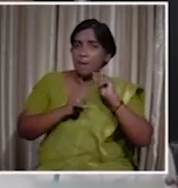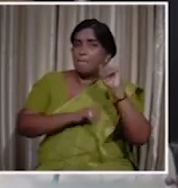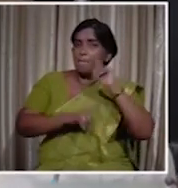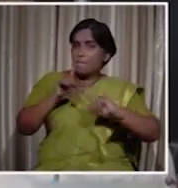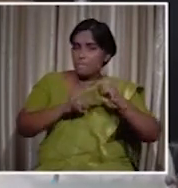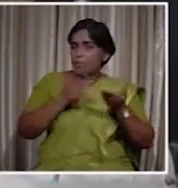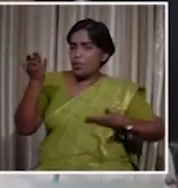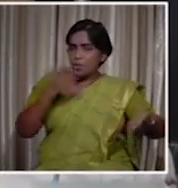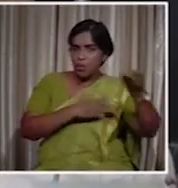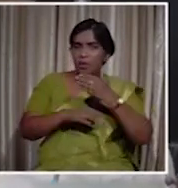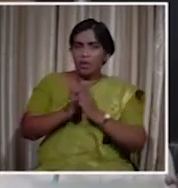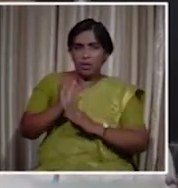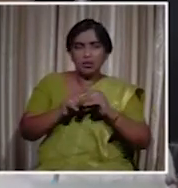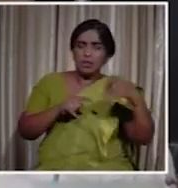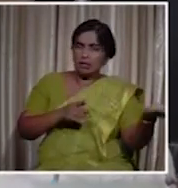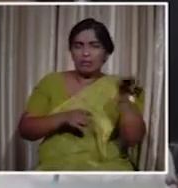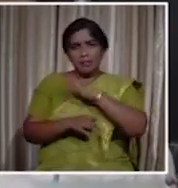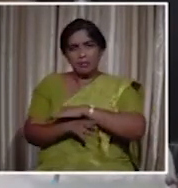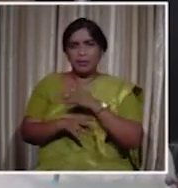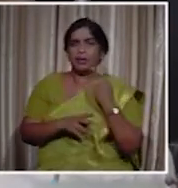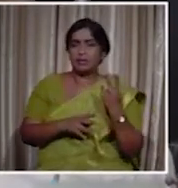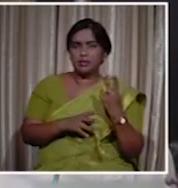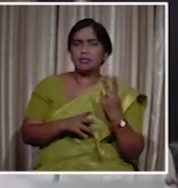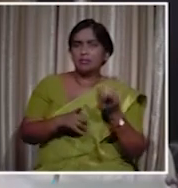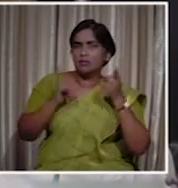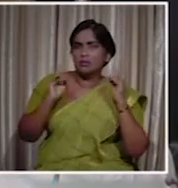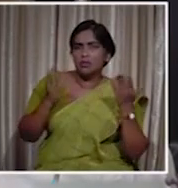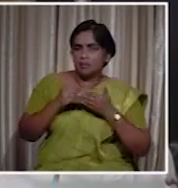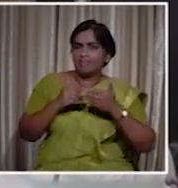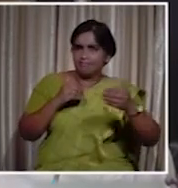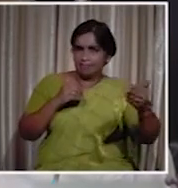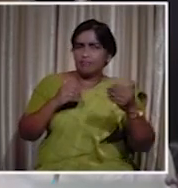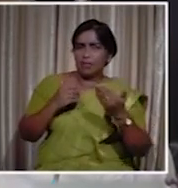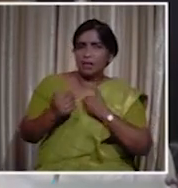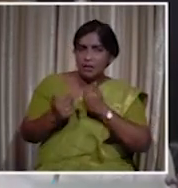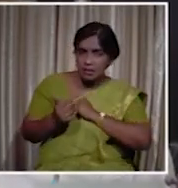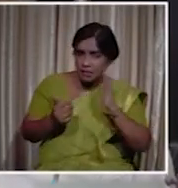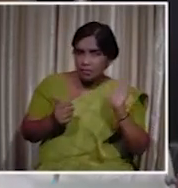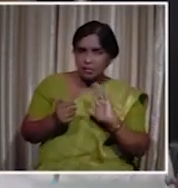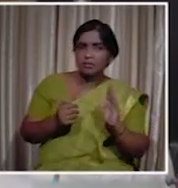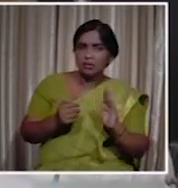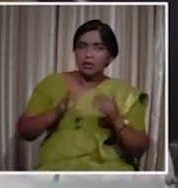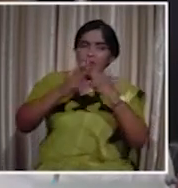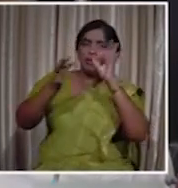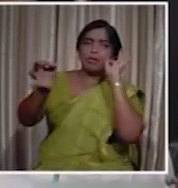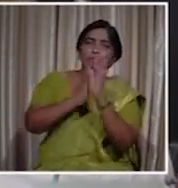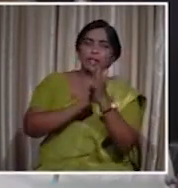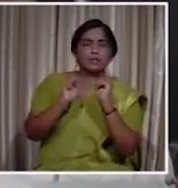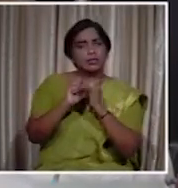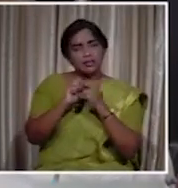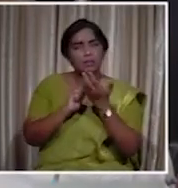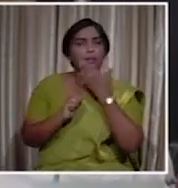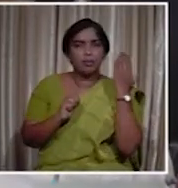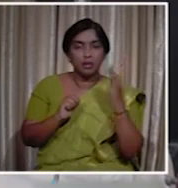පාර්ලිමේන්තුවේ මන්ත්‍රීවරුන්ට මේ පැත්තීටියත් ඒ පැත්තීටියත් මොකද මේ සෙල්ලම දැන් යනවා. Tamanට කැමති නැත්නම් කවුරු හරි ඇවිල්ලා ගෙදර ගිනි තියන්න පුළුවන්.